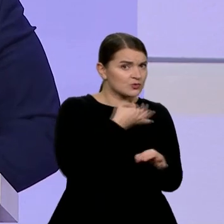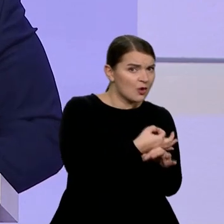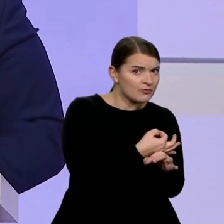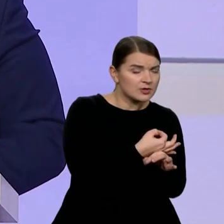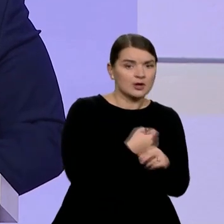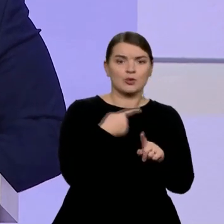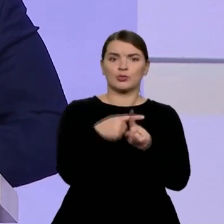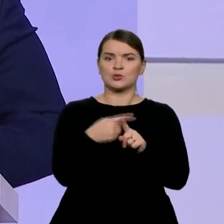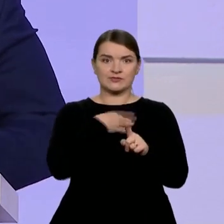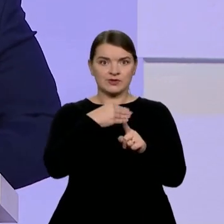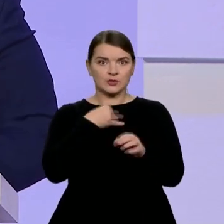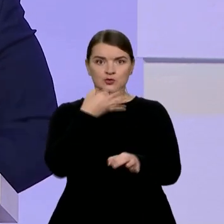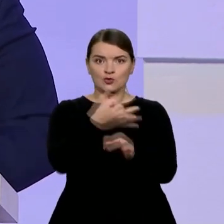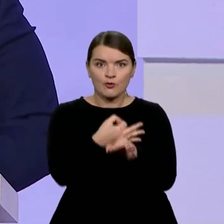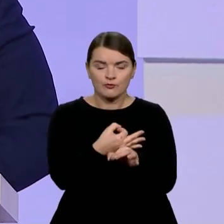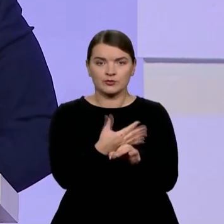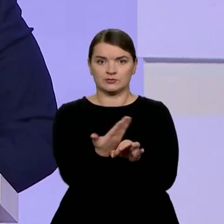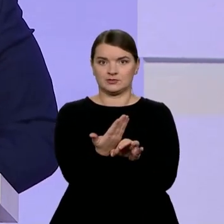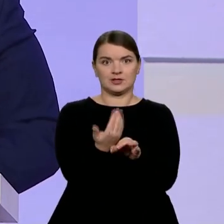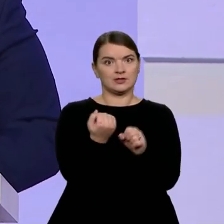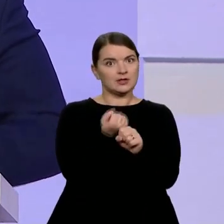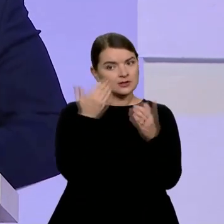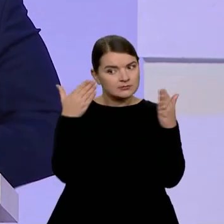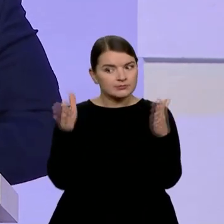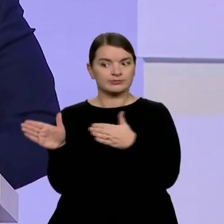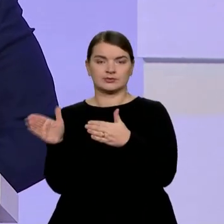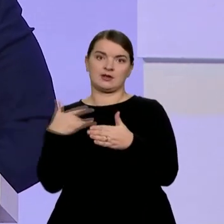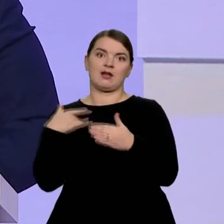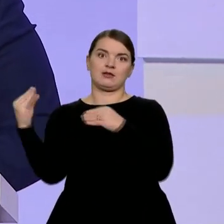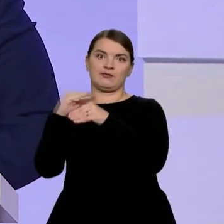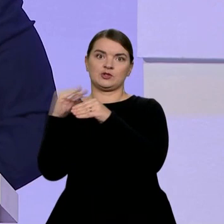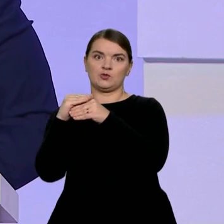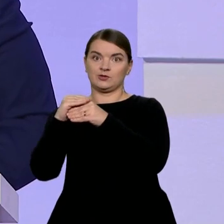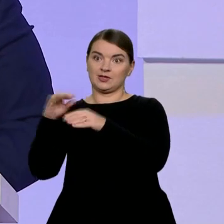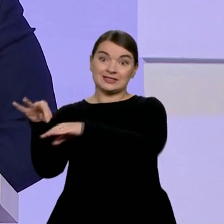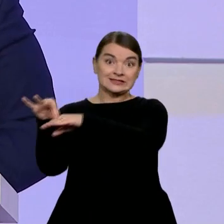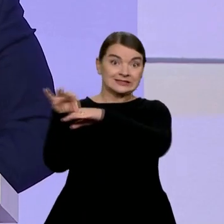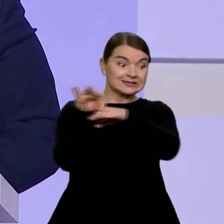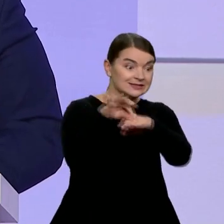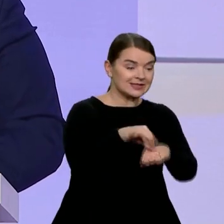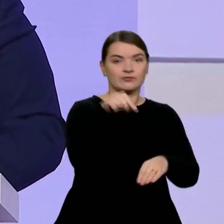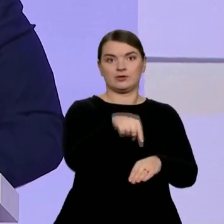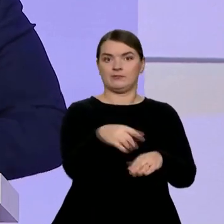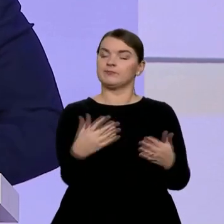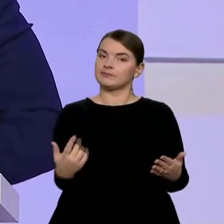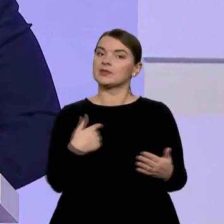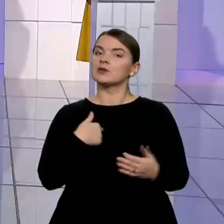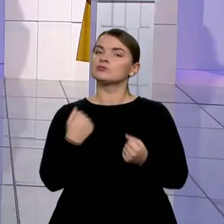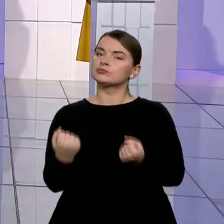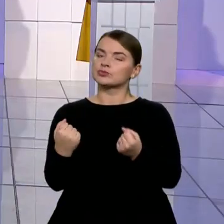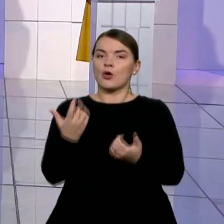dar mačiau Vilnių administruoja. Galbūt investuotojai nukeliavo ten, kažkokį turi interesų. Aš visada buvau už tai, kad mes sukurtumėm